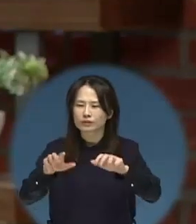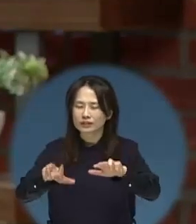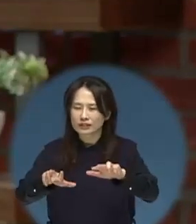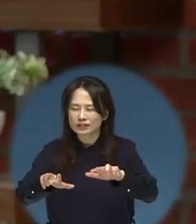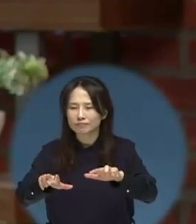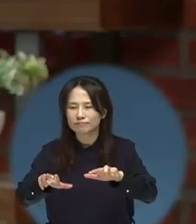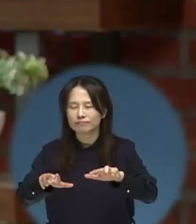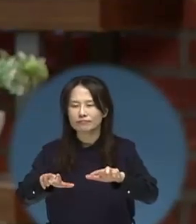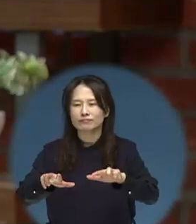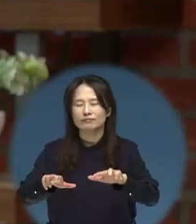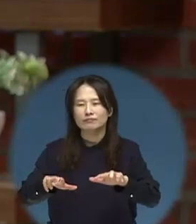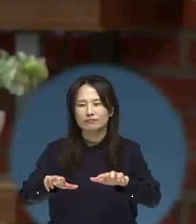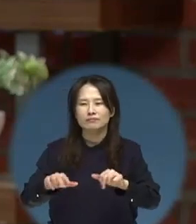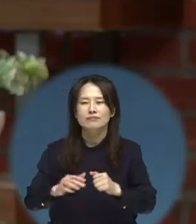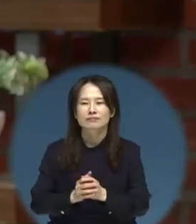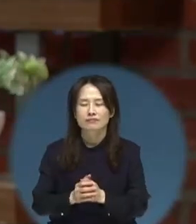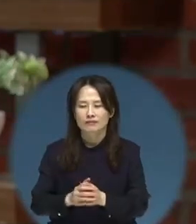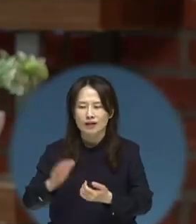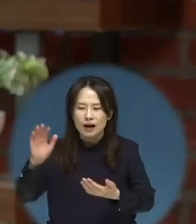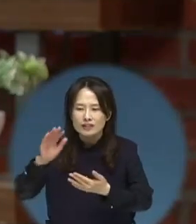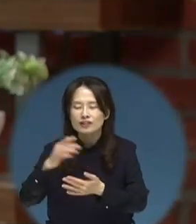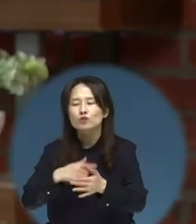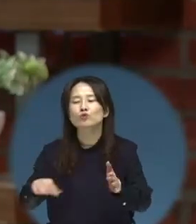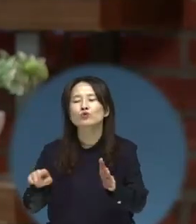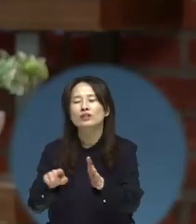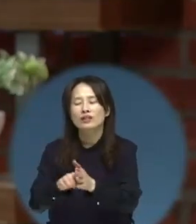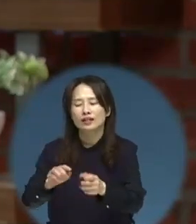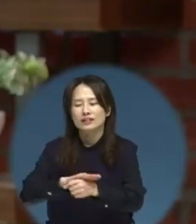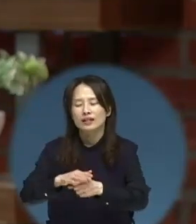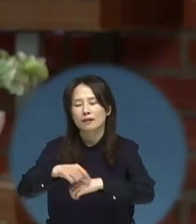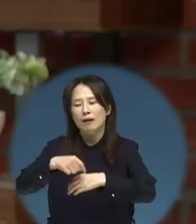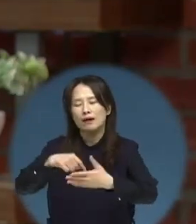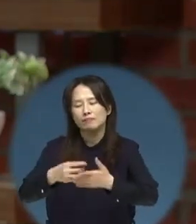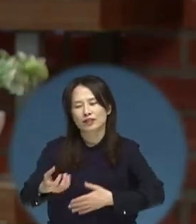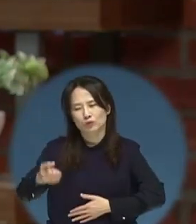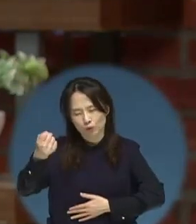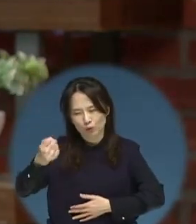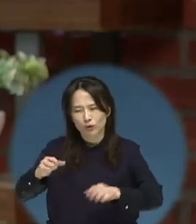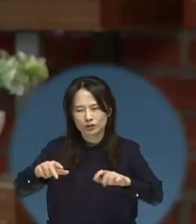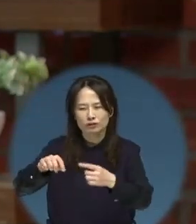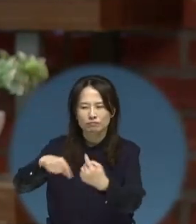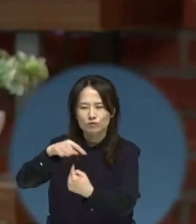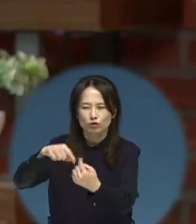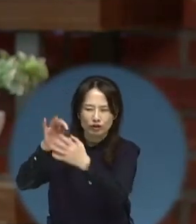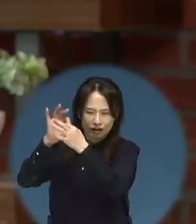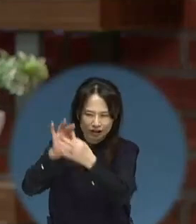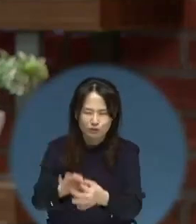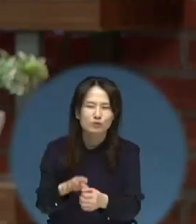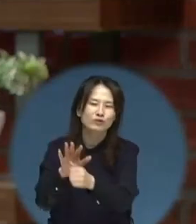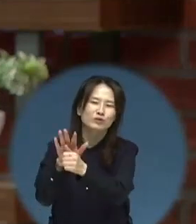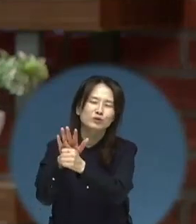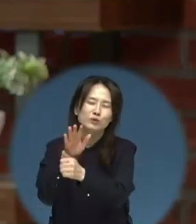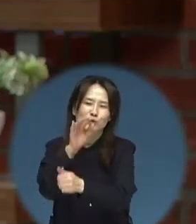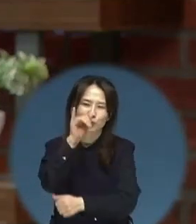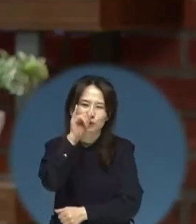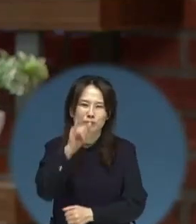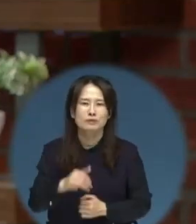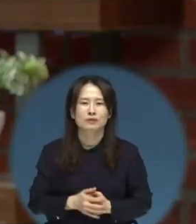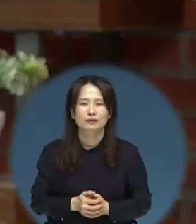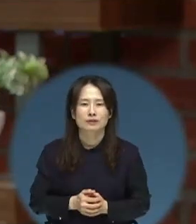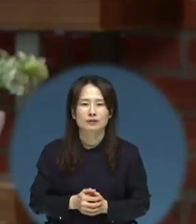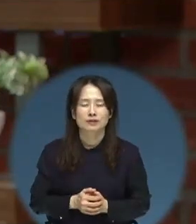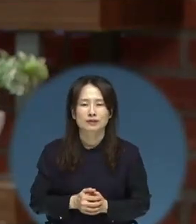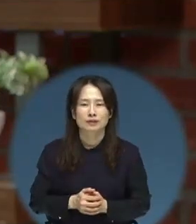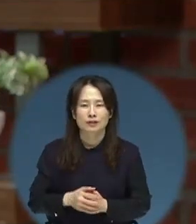필요한 그 현지 아이들이 필요한 그런 학교를 지어서 예. 이제 그 학교가 계속해서 운영될 수 있도록. 대부분 많은 비영리가 오지에